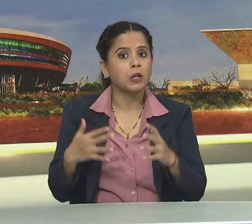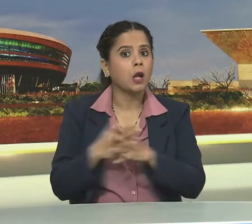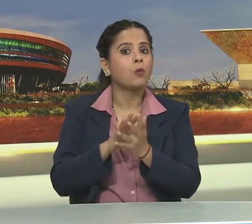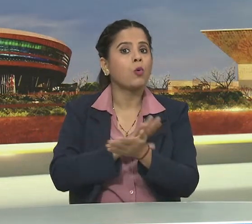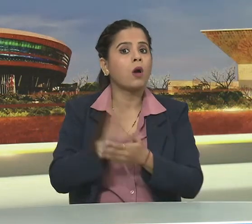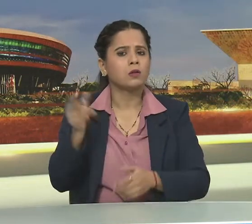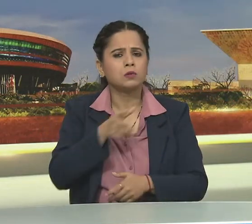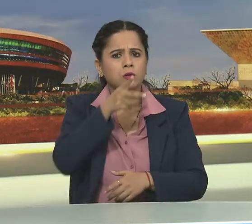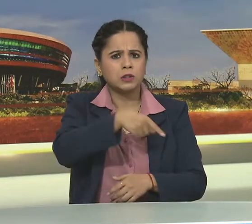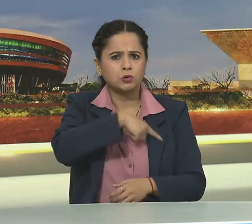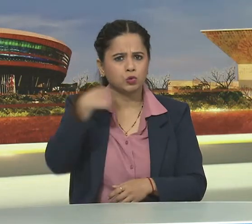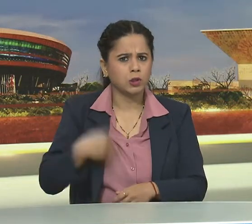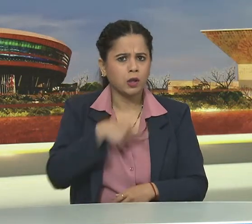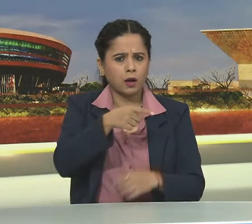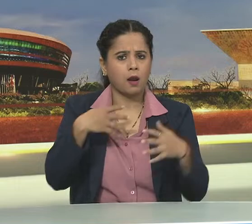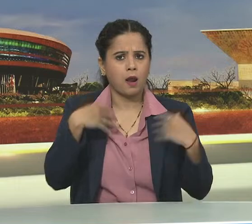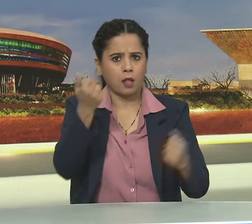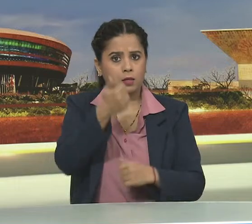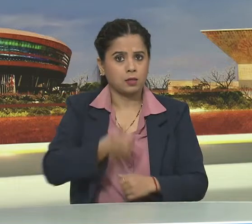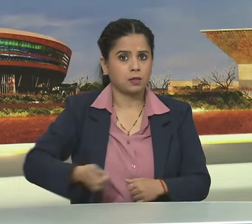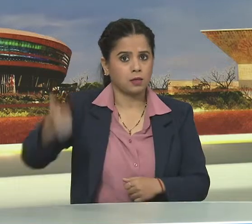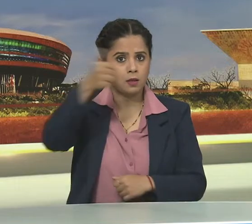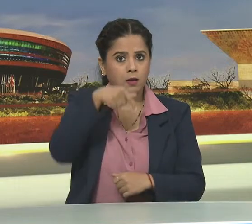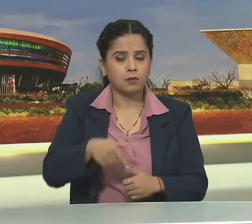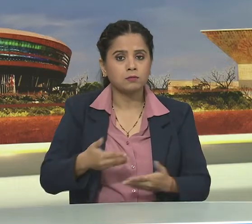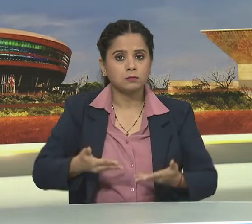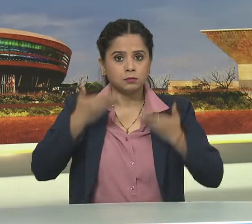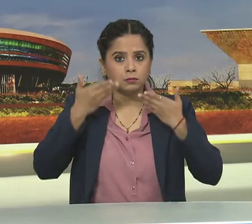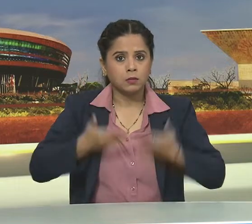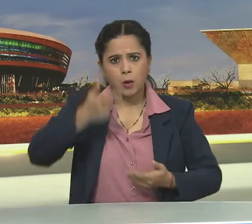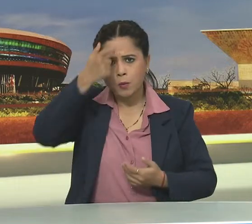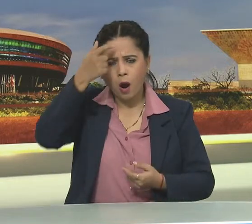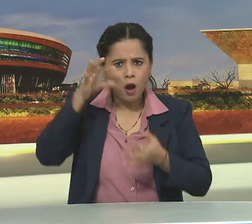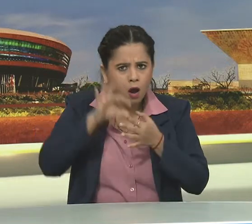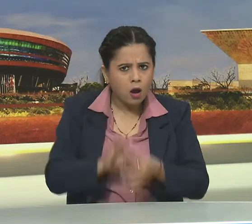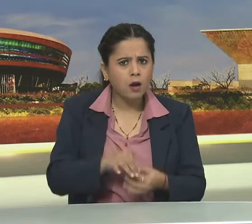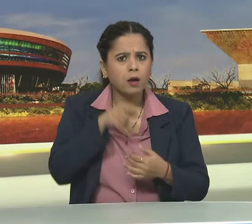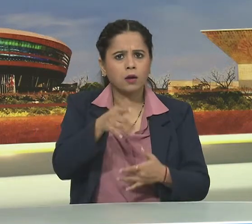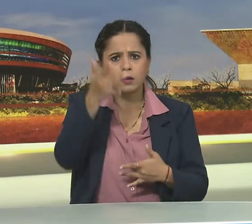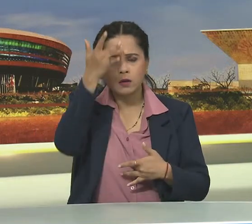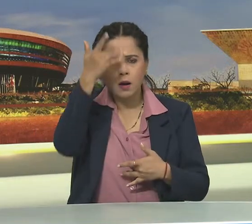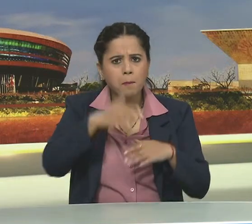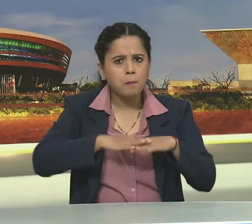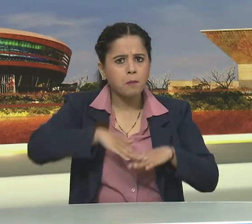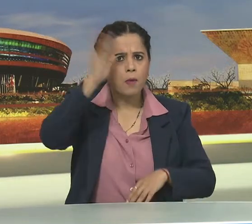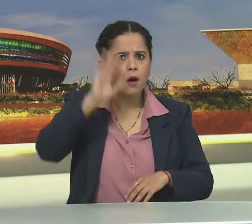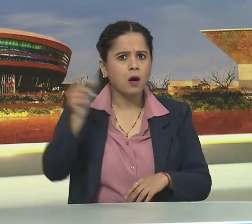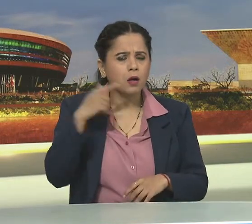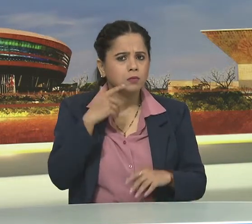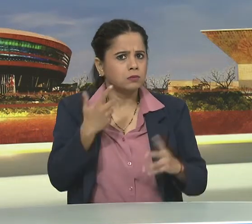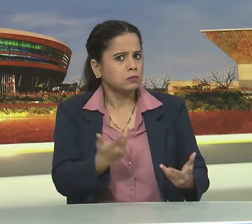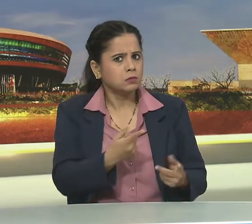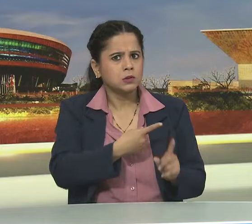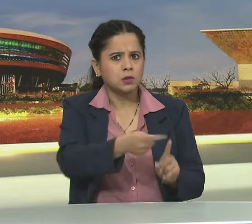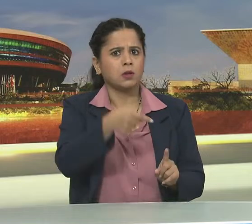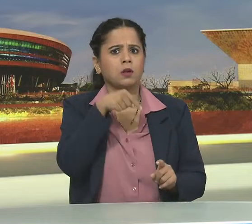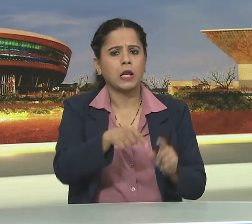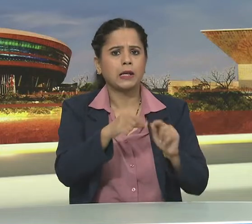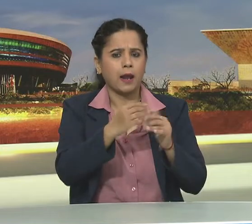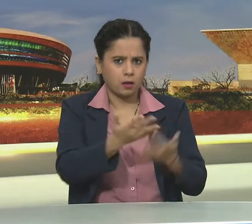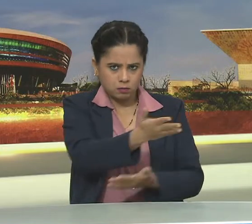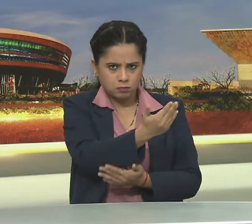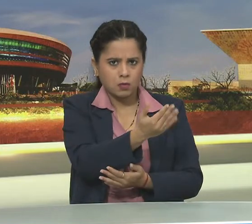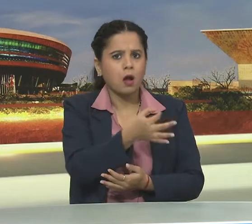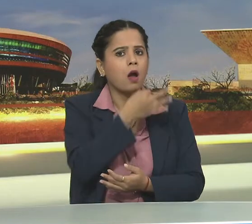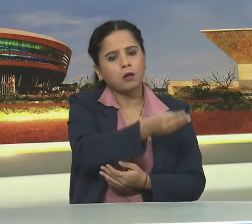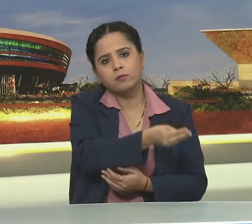WHO ने कहा कि चीनी स्वास्थ्य अधिकारियों ने श्वसन संबंधित बीमारियों में वृद्धि पर अनुरोध के बाद डाटा उपलब्ध करा